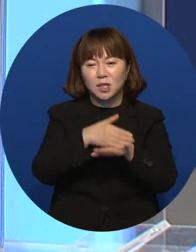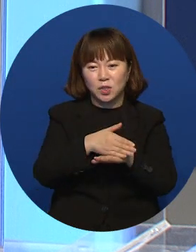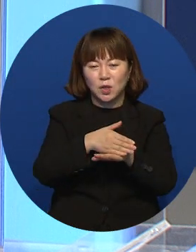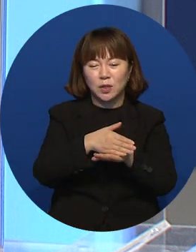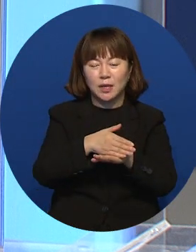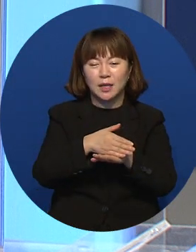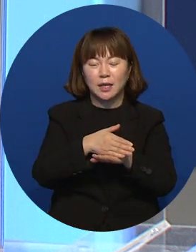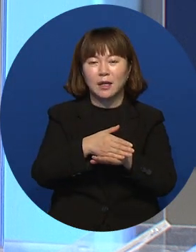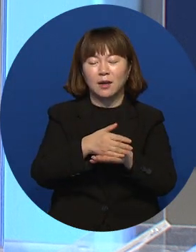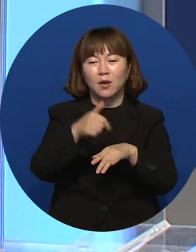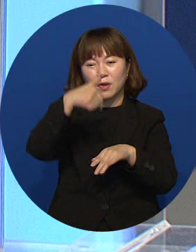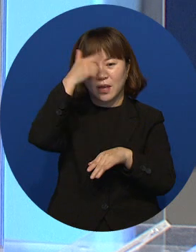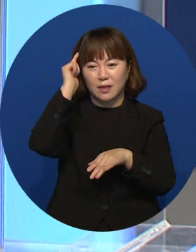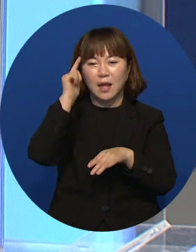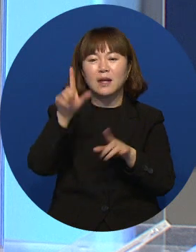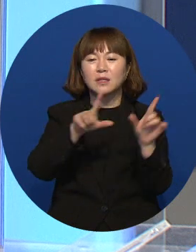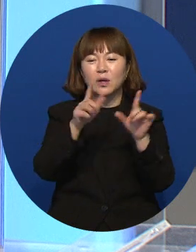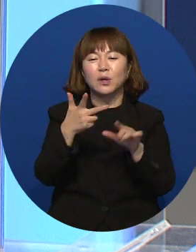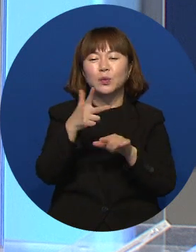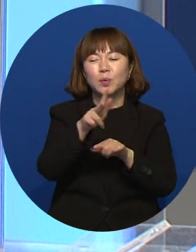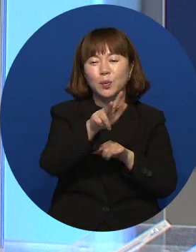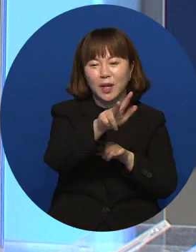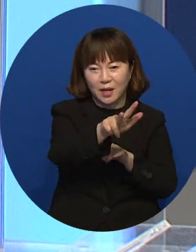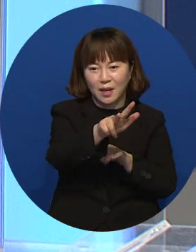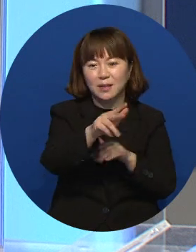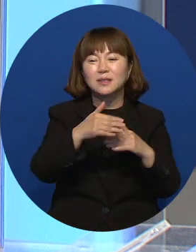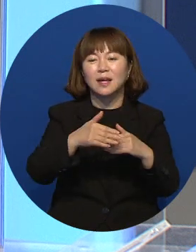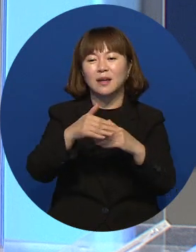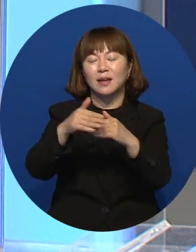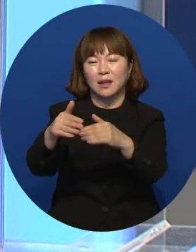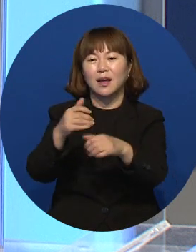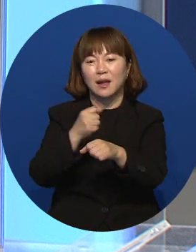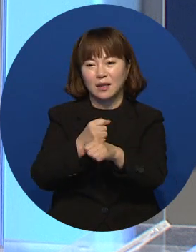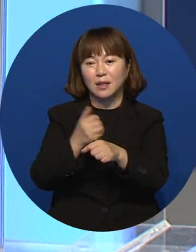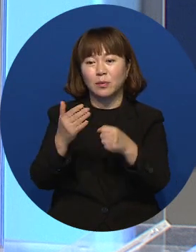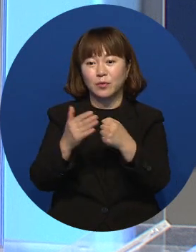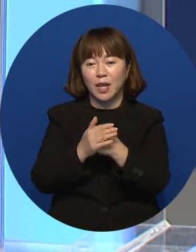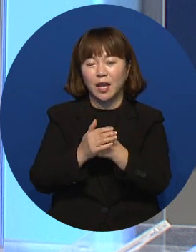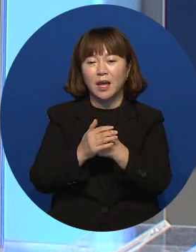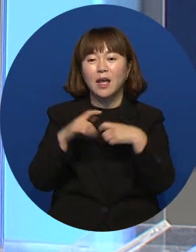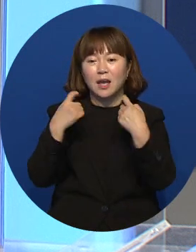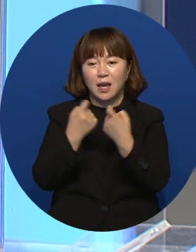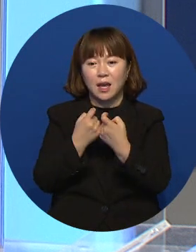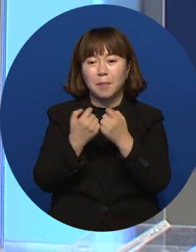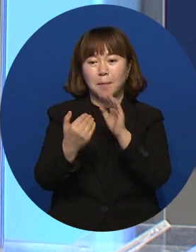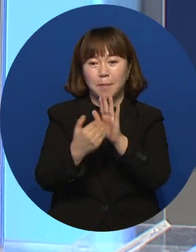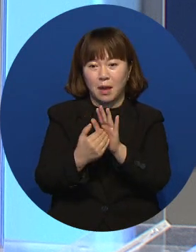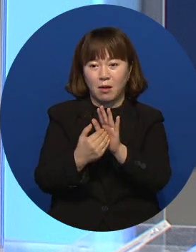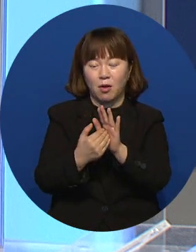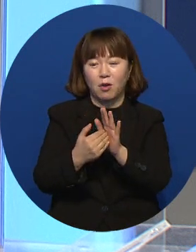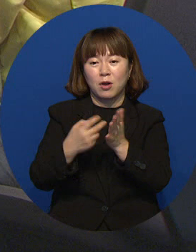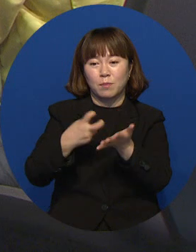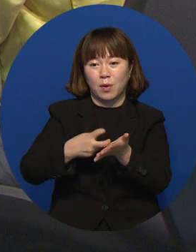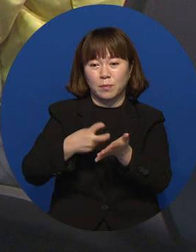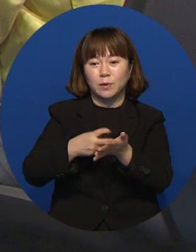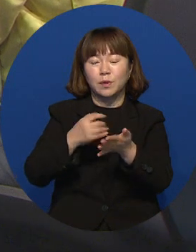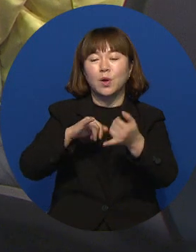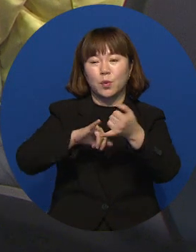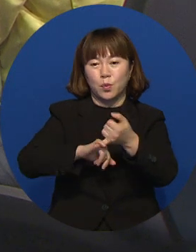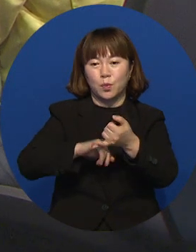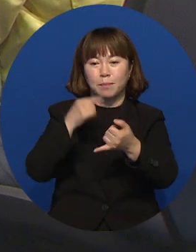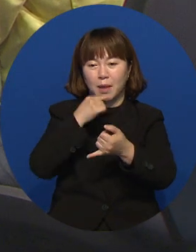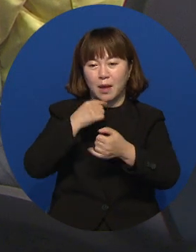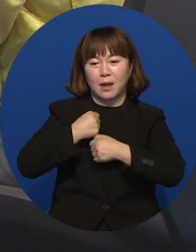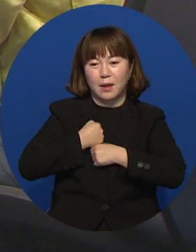저희가 가지고 있는 그동안의 존재해왔던 방역 규칙은 꼭 지켜주셔야 됩니다 특히 아까 어 으